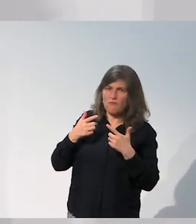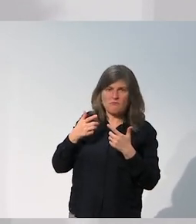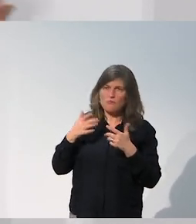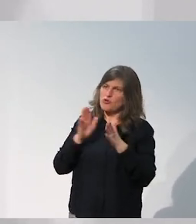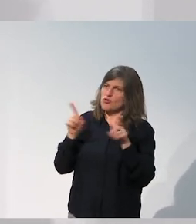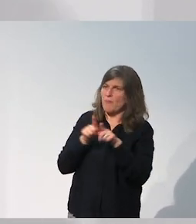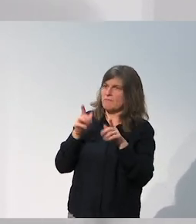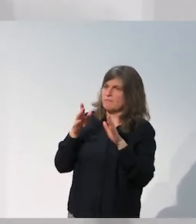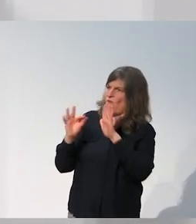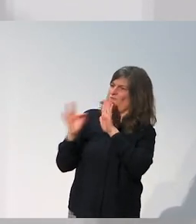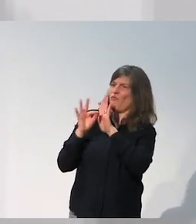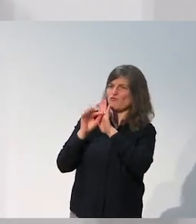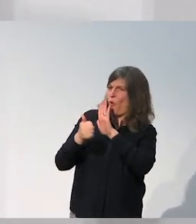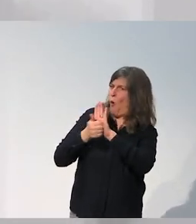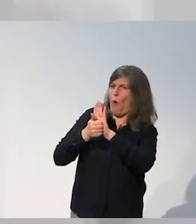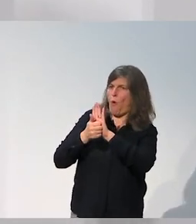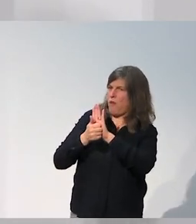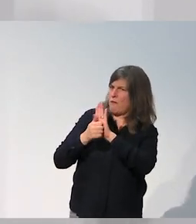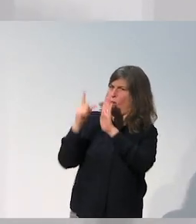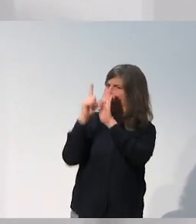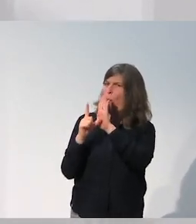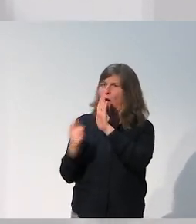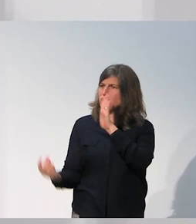hein, sur l'étape de la loi, eh bien,